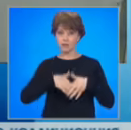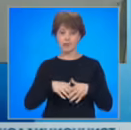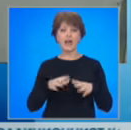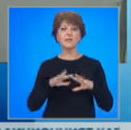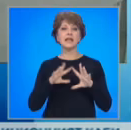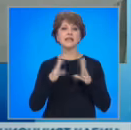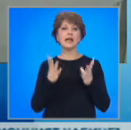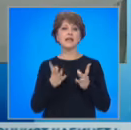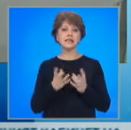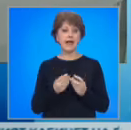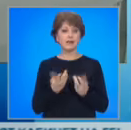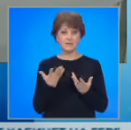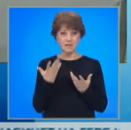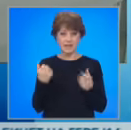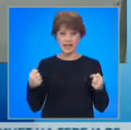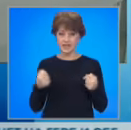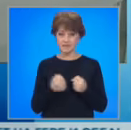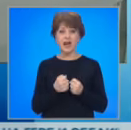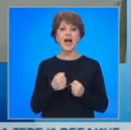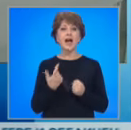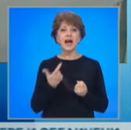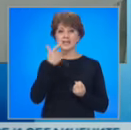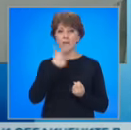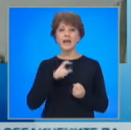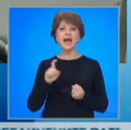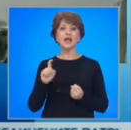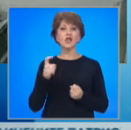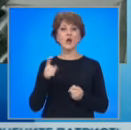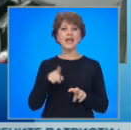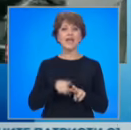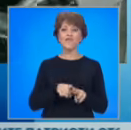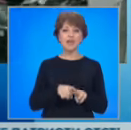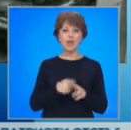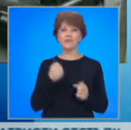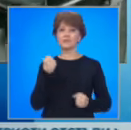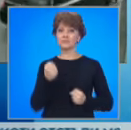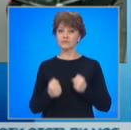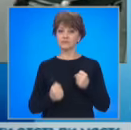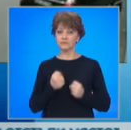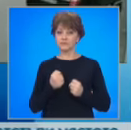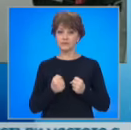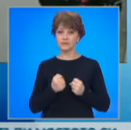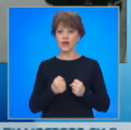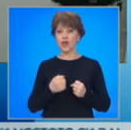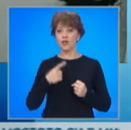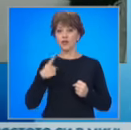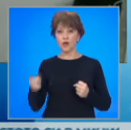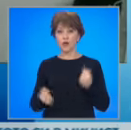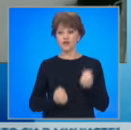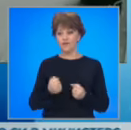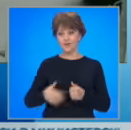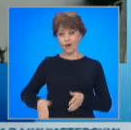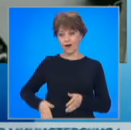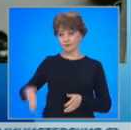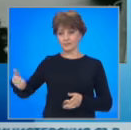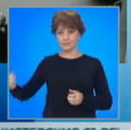и непосредствено преди катастрофата. А самият Георги Иванов се возил до на пътническата седалка до Кристиян Николов в